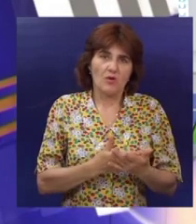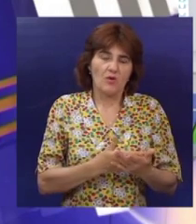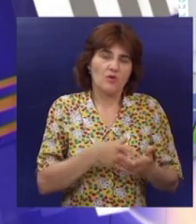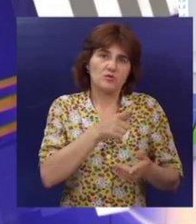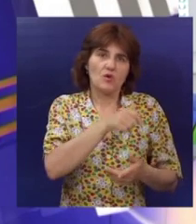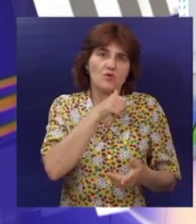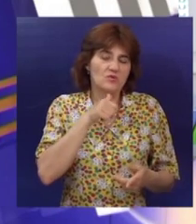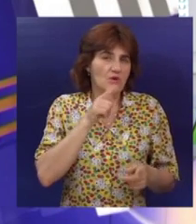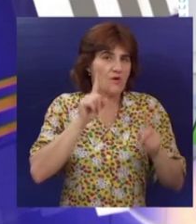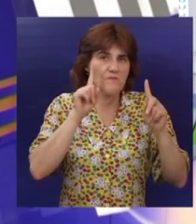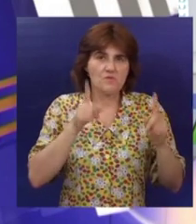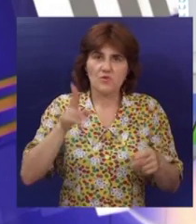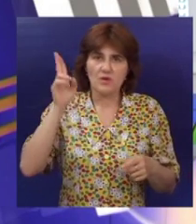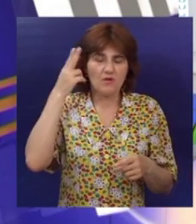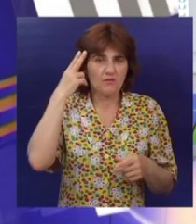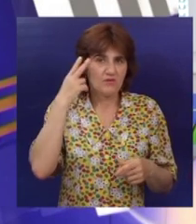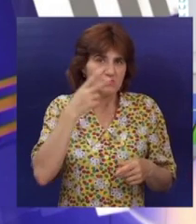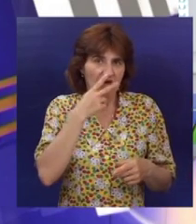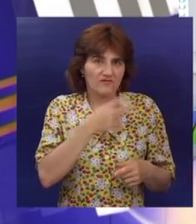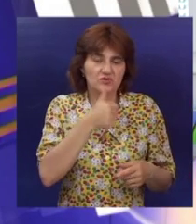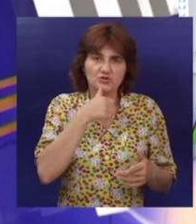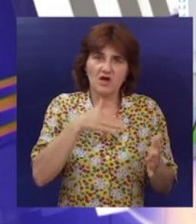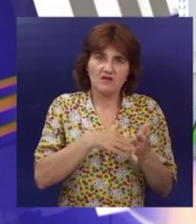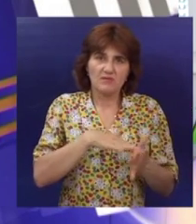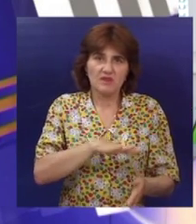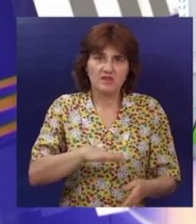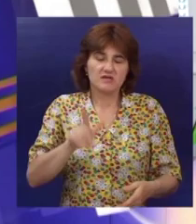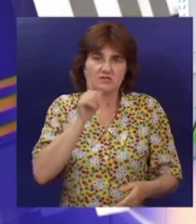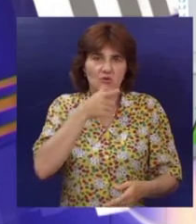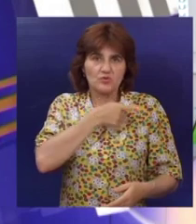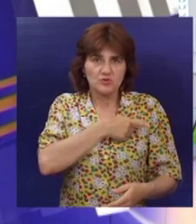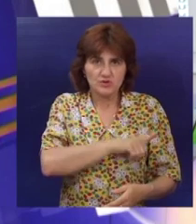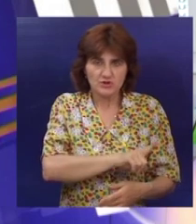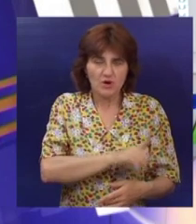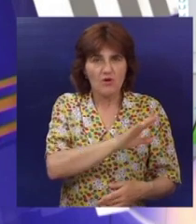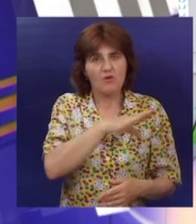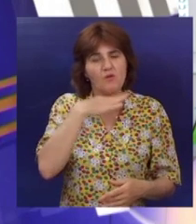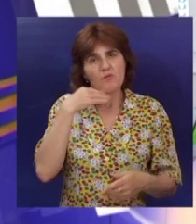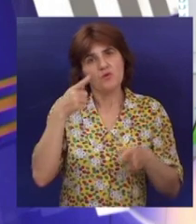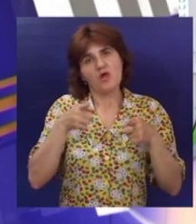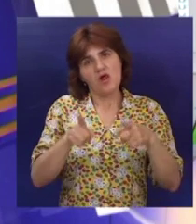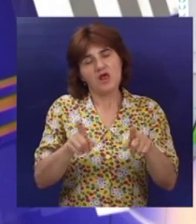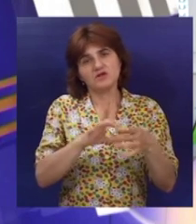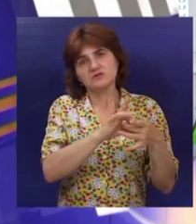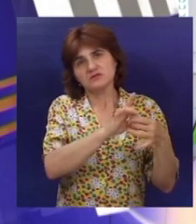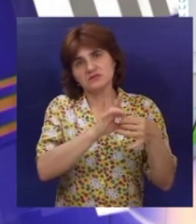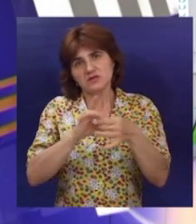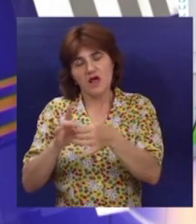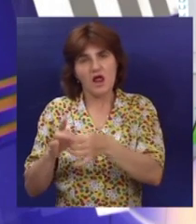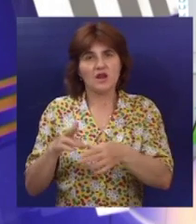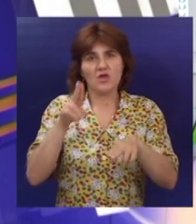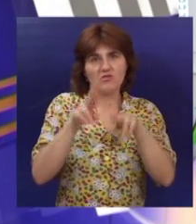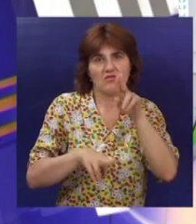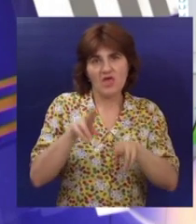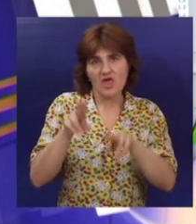takav zahtjev koji se morao prepoznati. Naime, ta deca inače zahtijevaju jako puno rada i